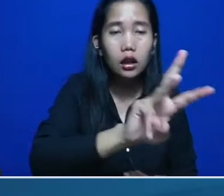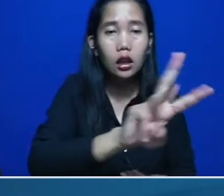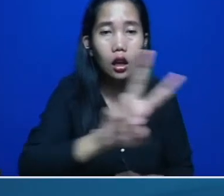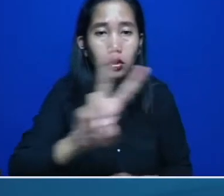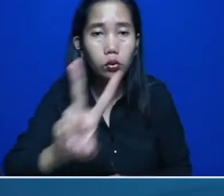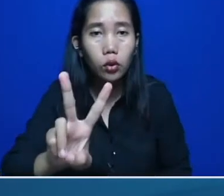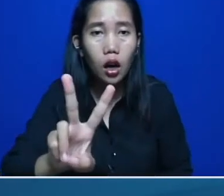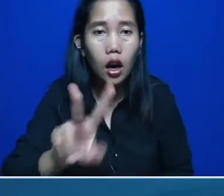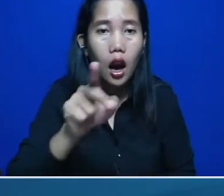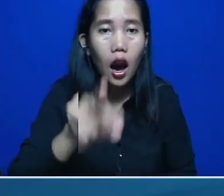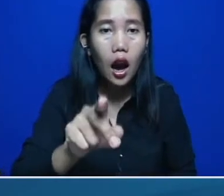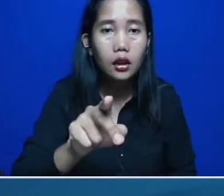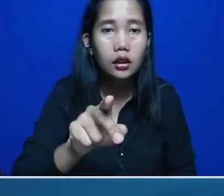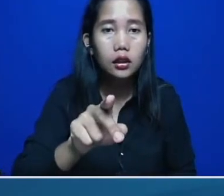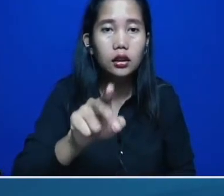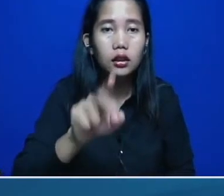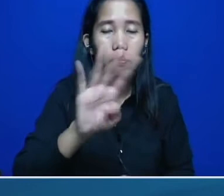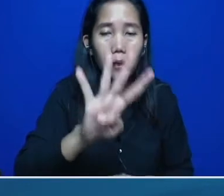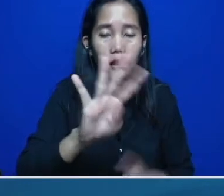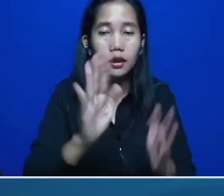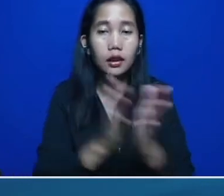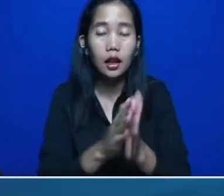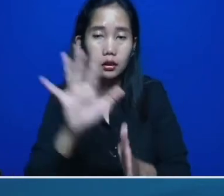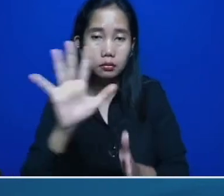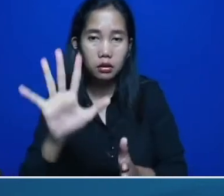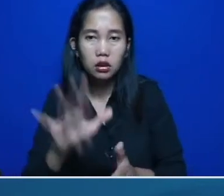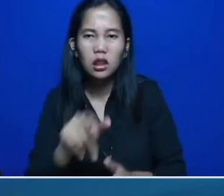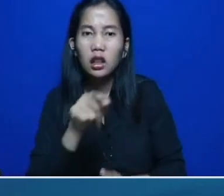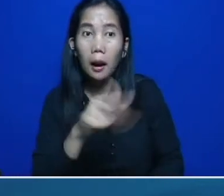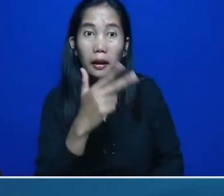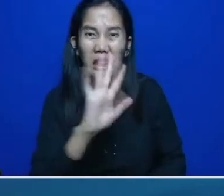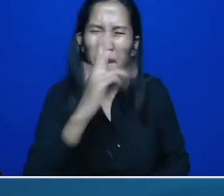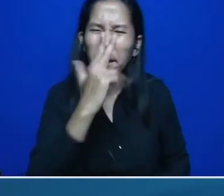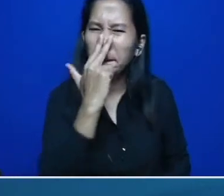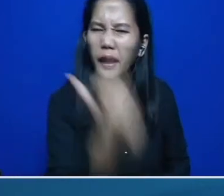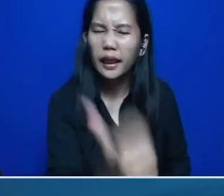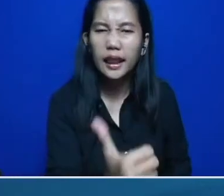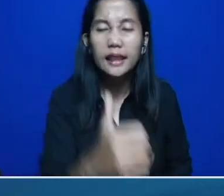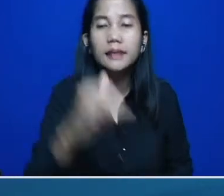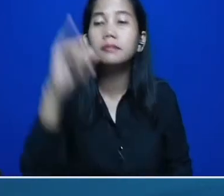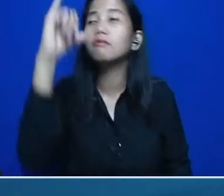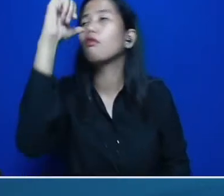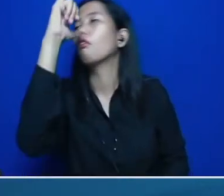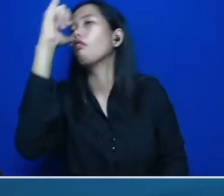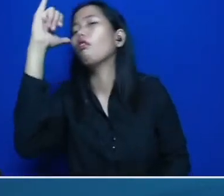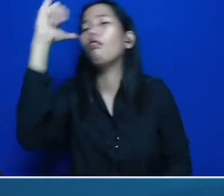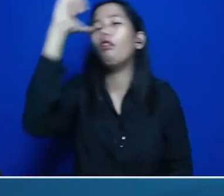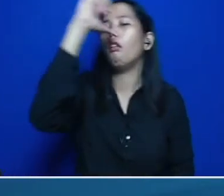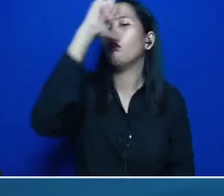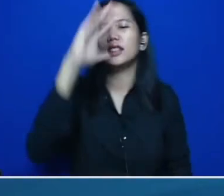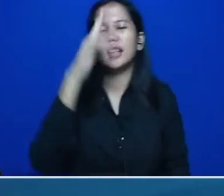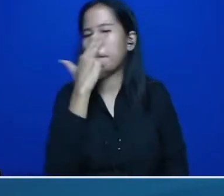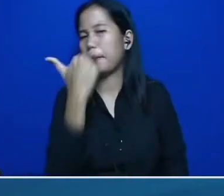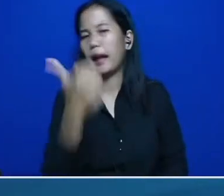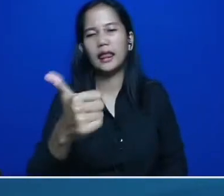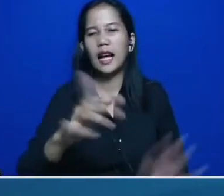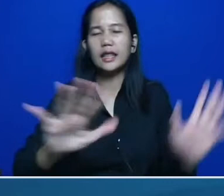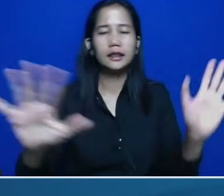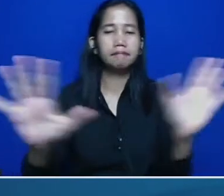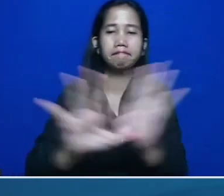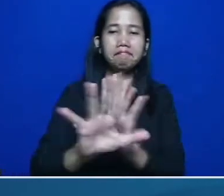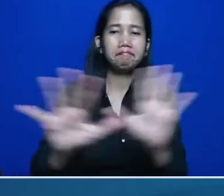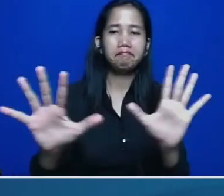pantas bagi Raja meminum anggur ataupun bagi para pembesar mengingini minuman